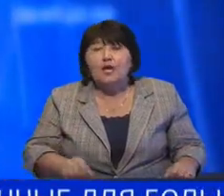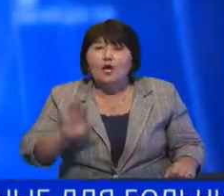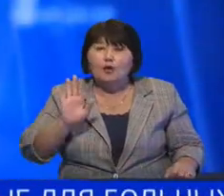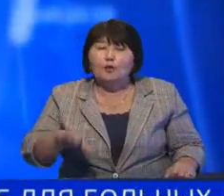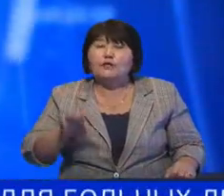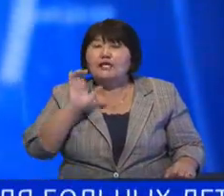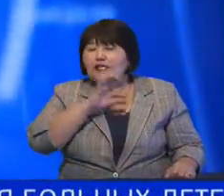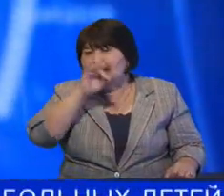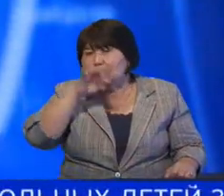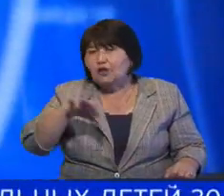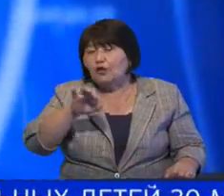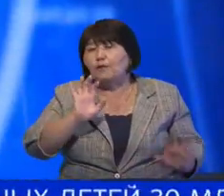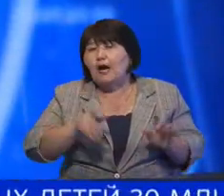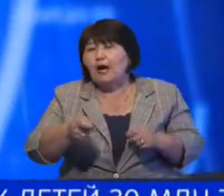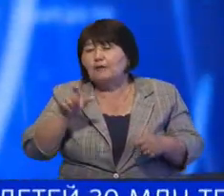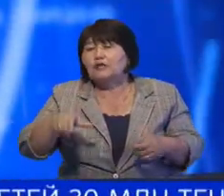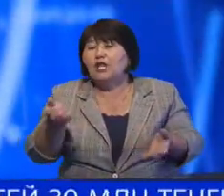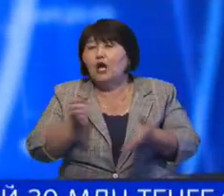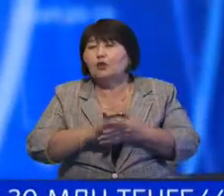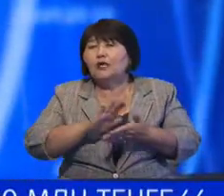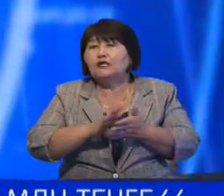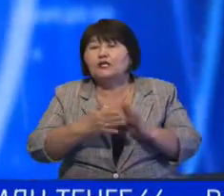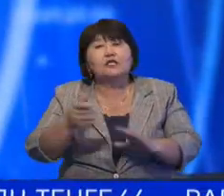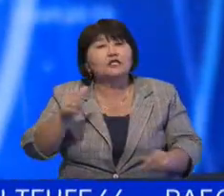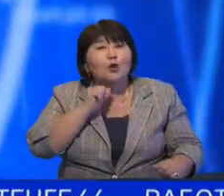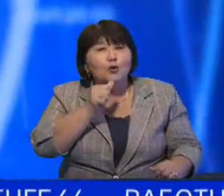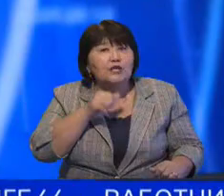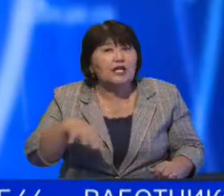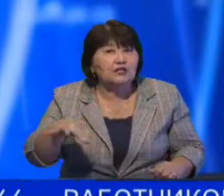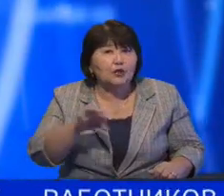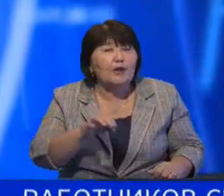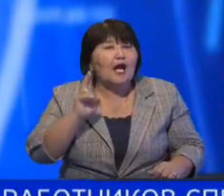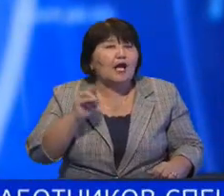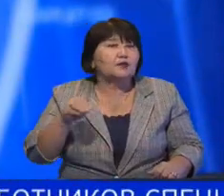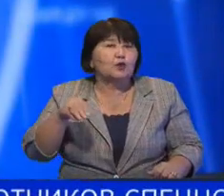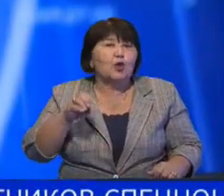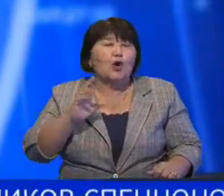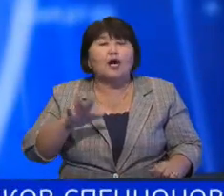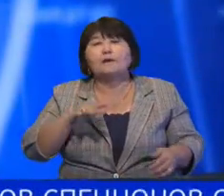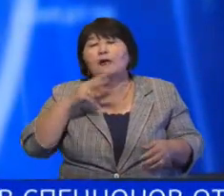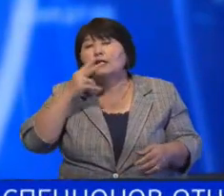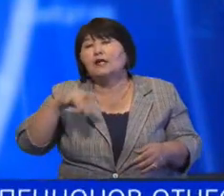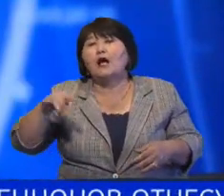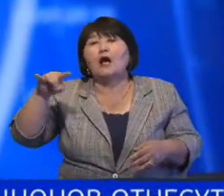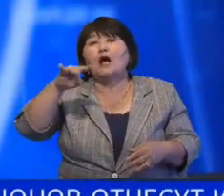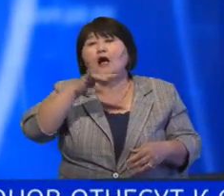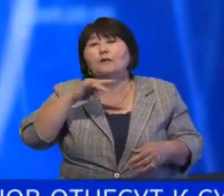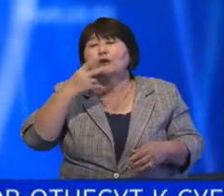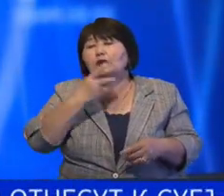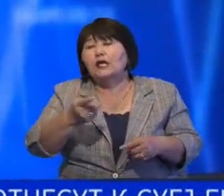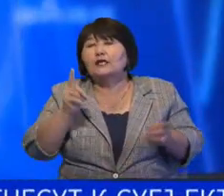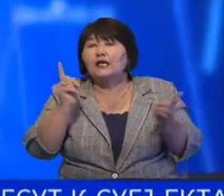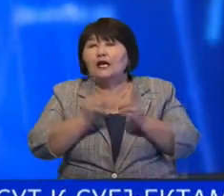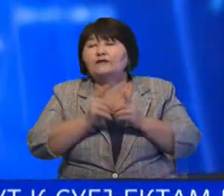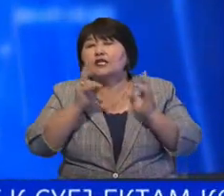После Североказахстанской области президент ознакомился с ситуацией в Костанайской области. Касым-Жомарт Токаев совершил облет подтопленных территорий. На